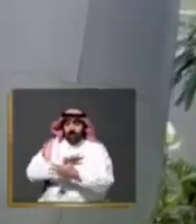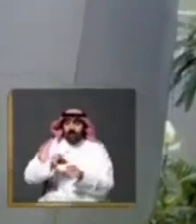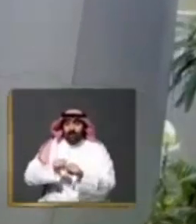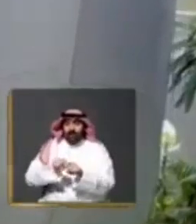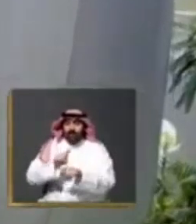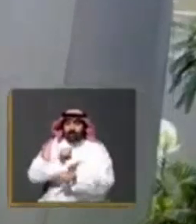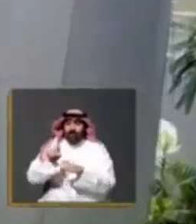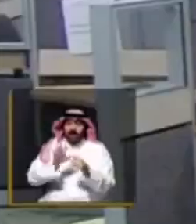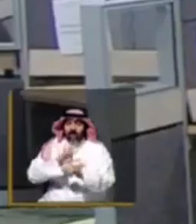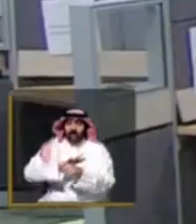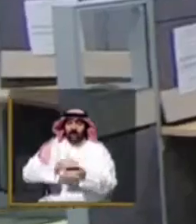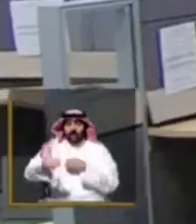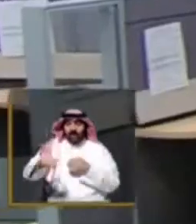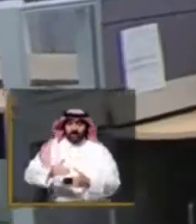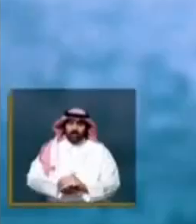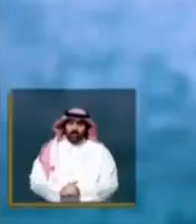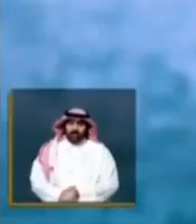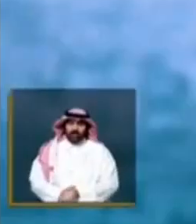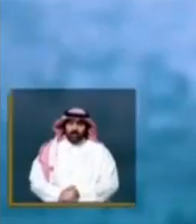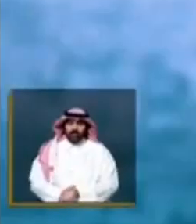انتشاره.